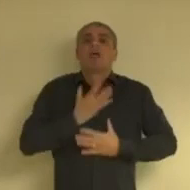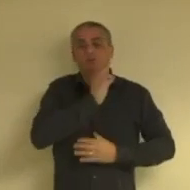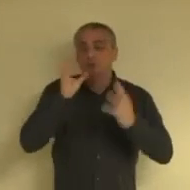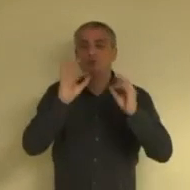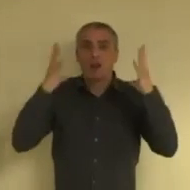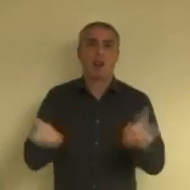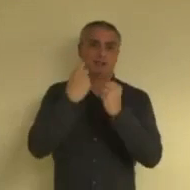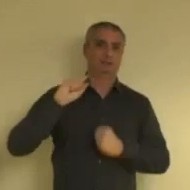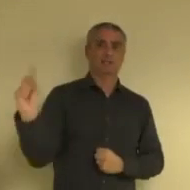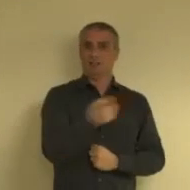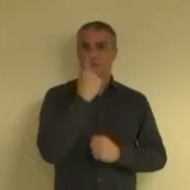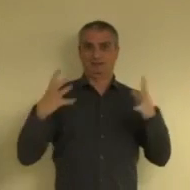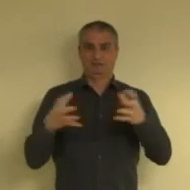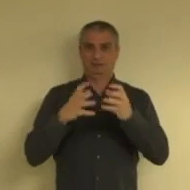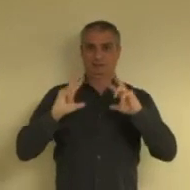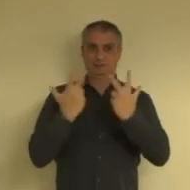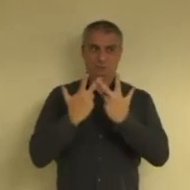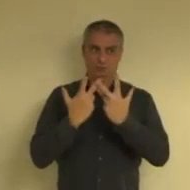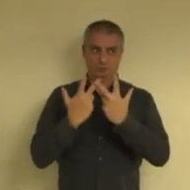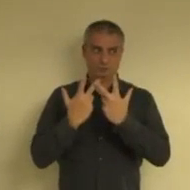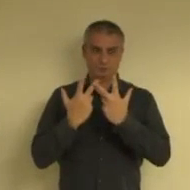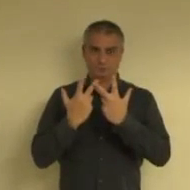להציל את הציבור.